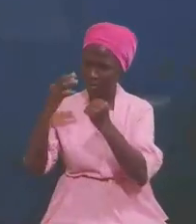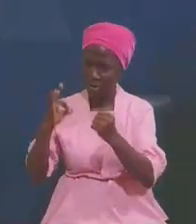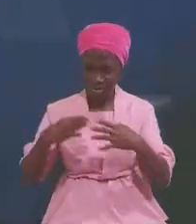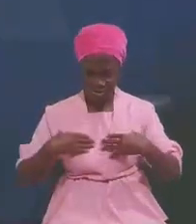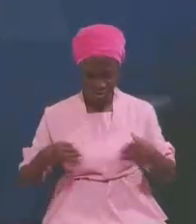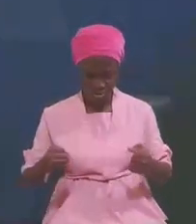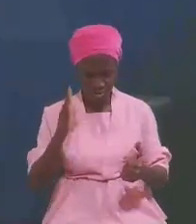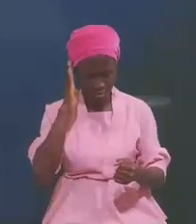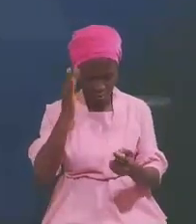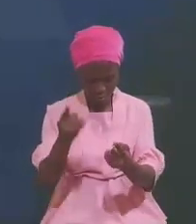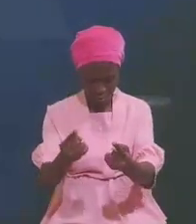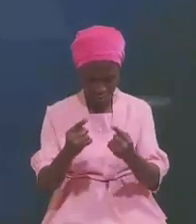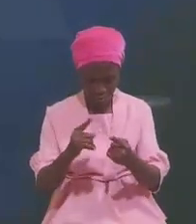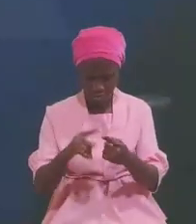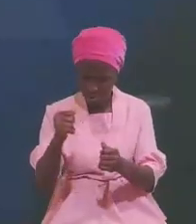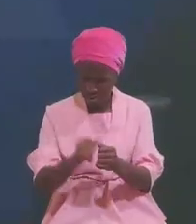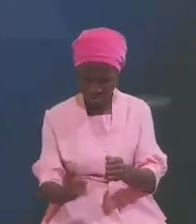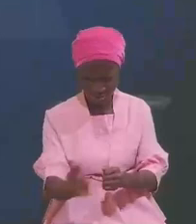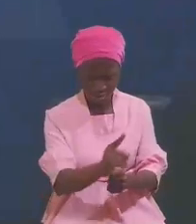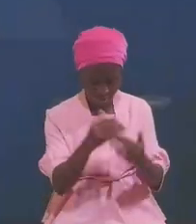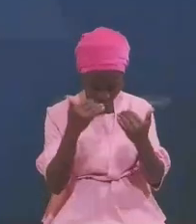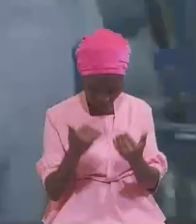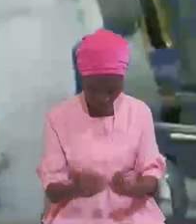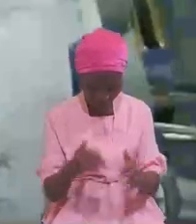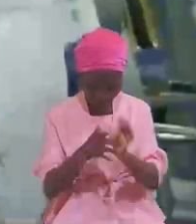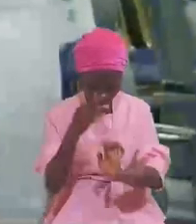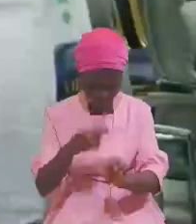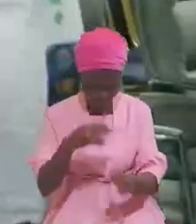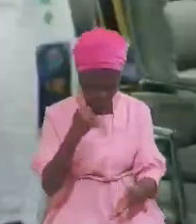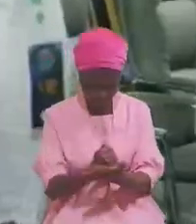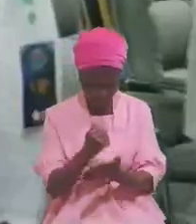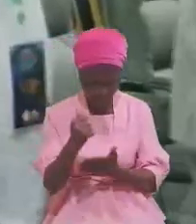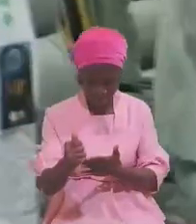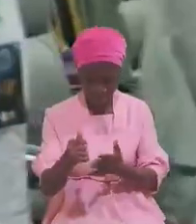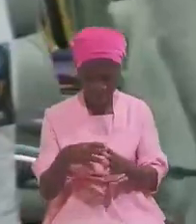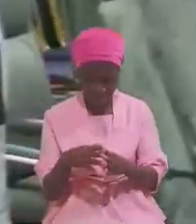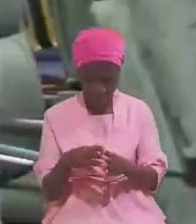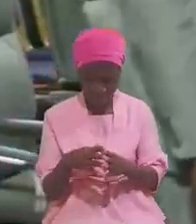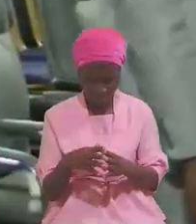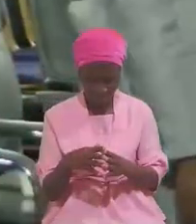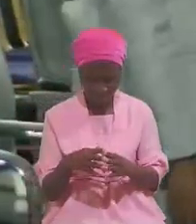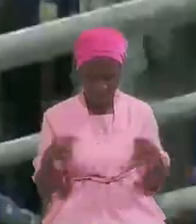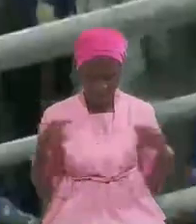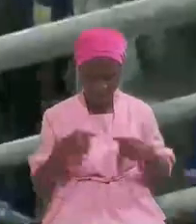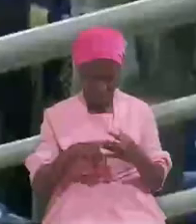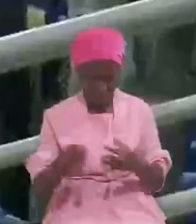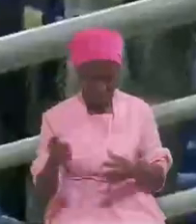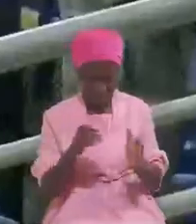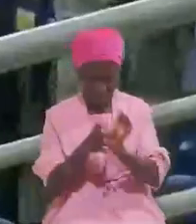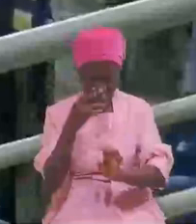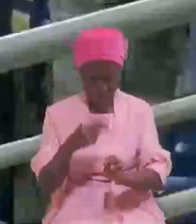guérison touche tout le monde maintenant. Douleur, sors de là.